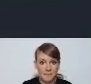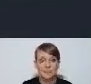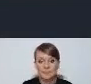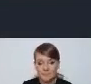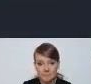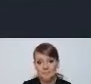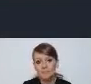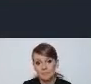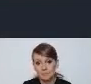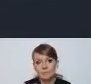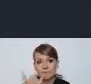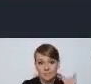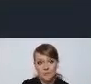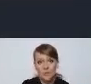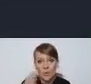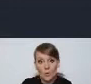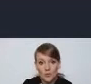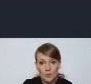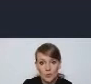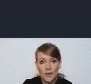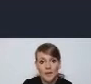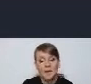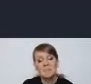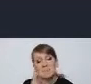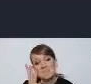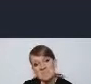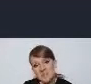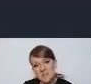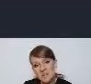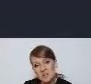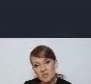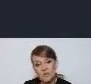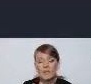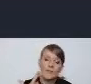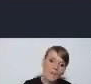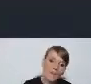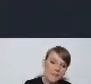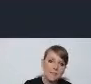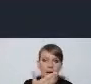kosztuje co najmniej 50, no 20